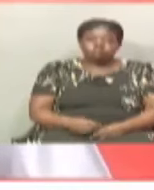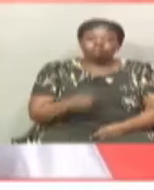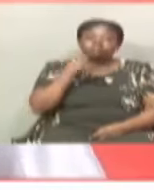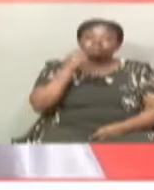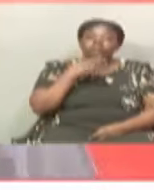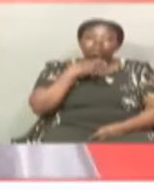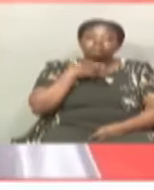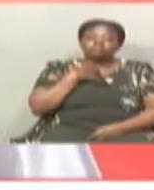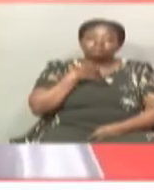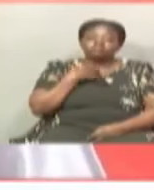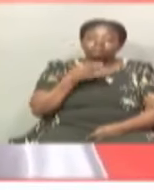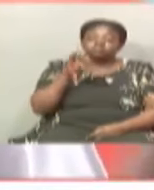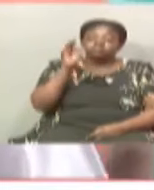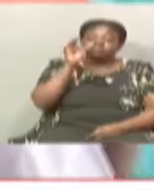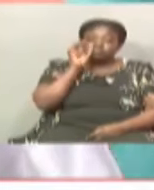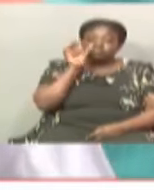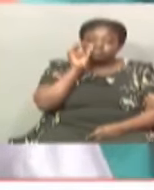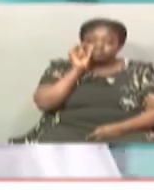Abaagaliza ekirime ky'emmwanyi